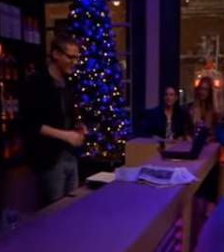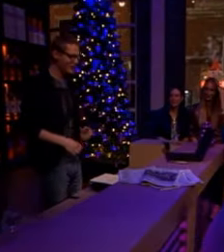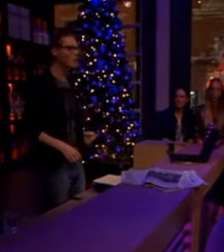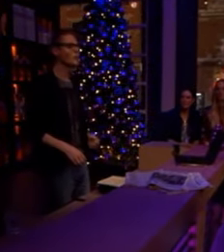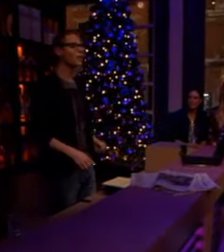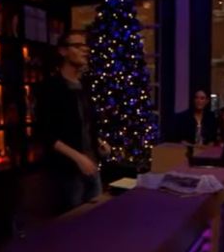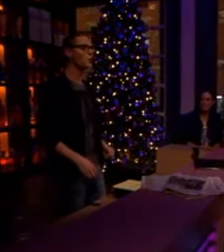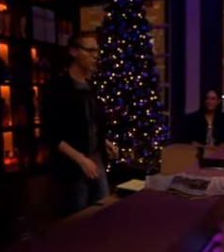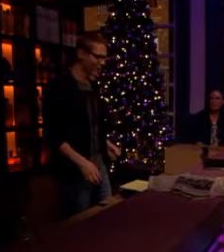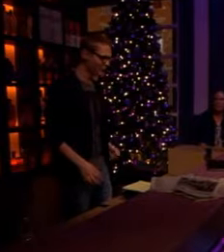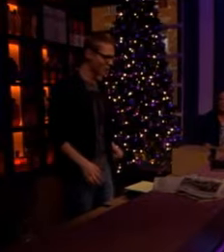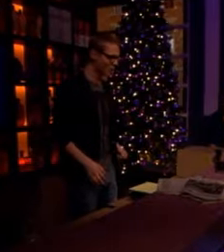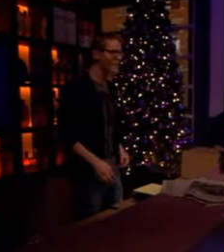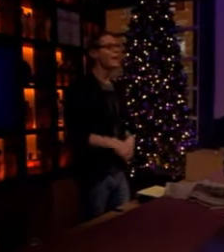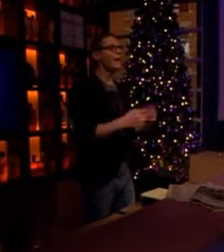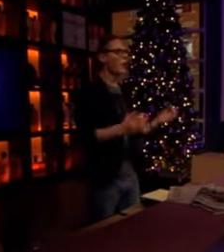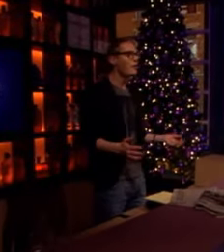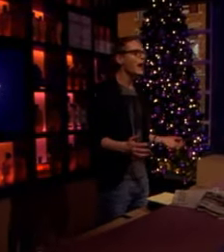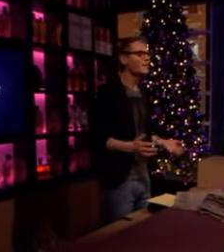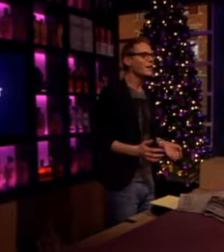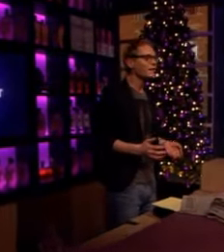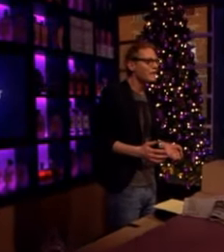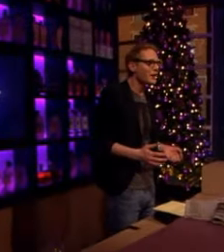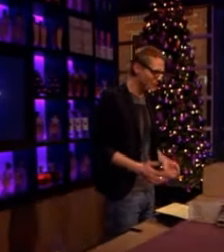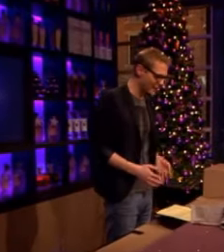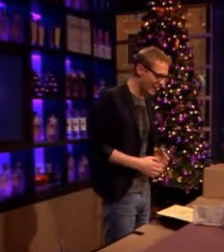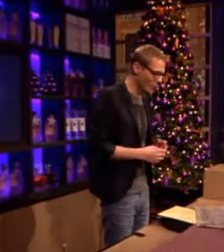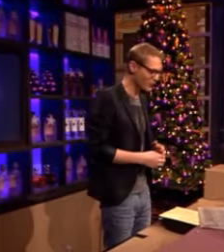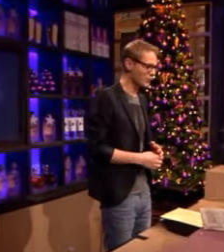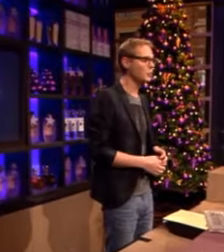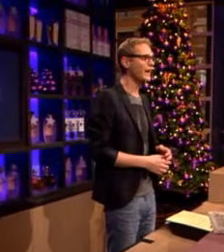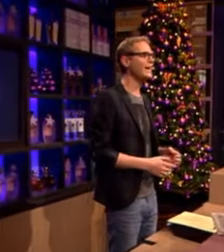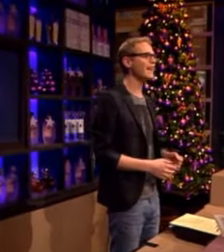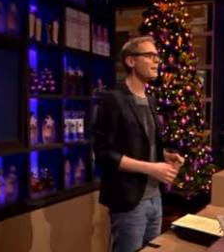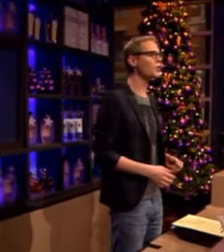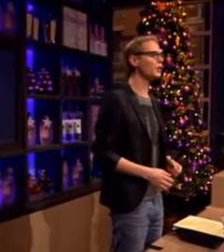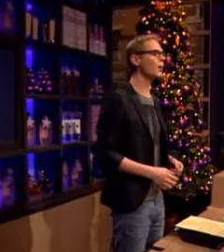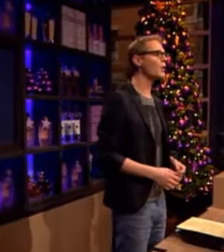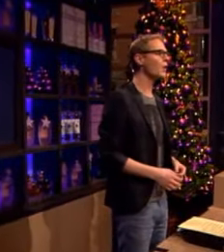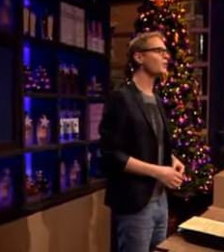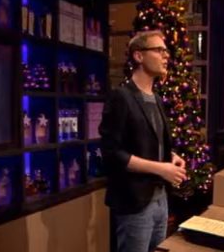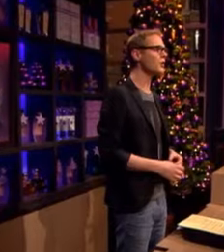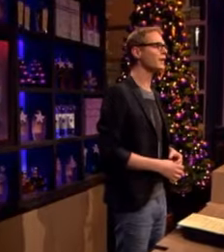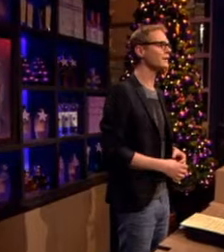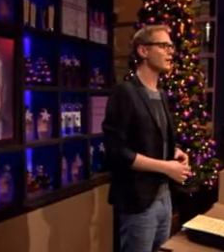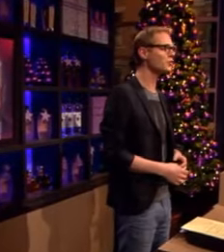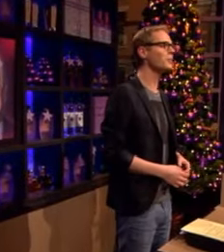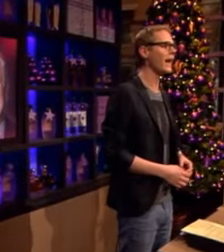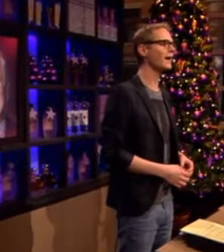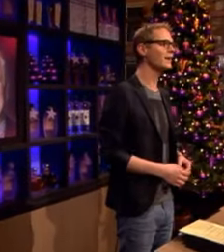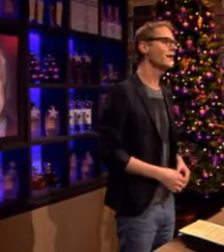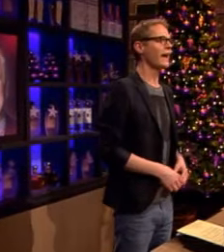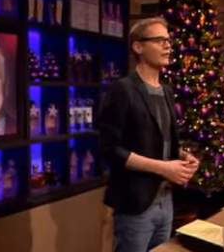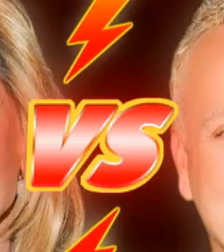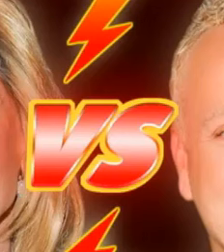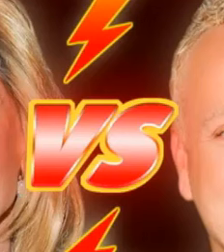Geer en Goor gaan toch nog eventjes door. En voorafgaand aan dat hele spektakel was er een soort relletje, hè, met Connie Breukover. Gordon die had daar ruzie mee